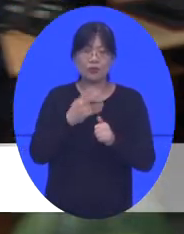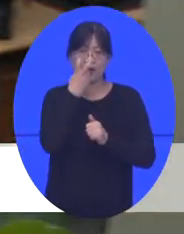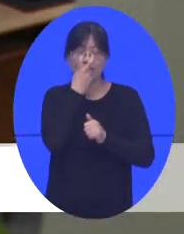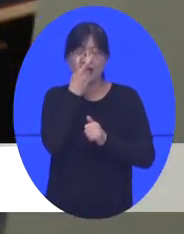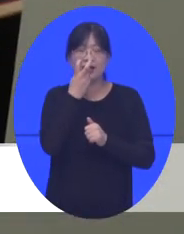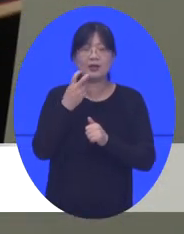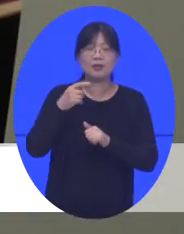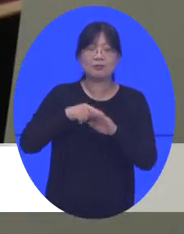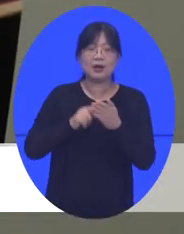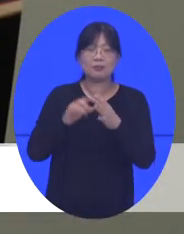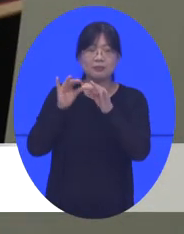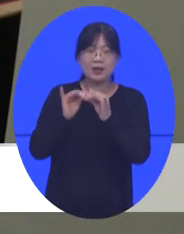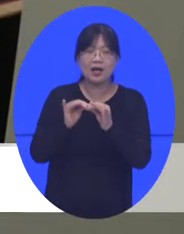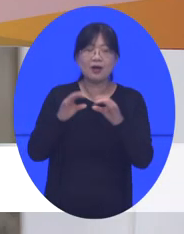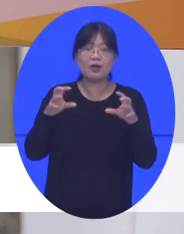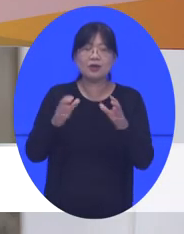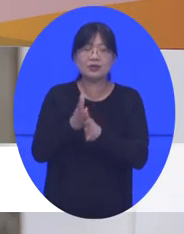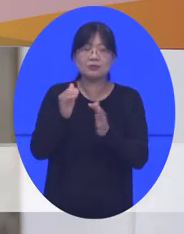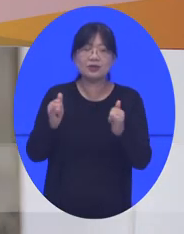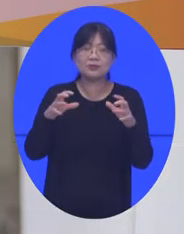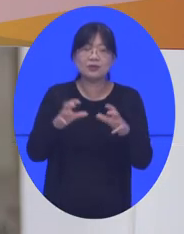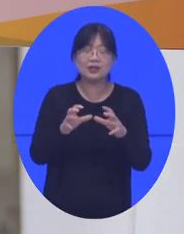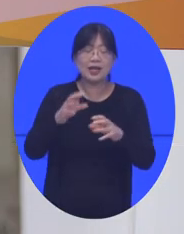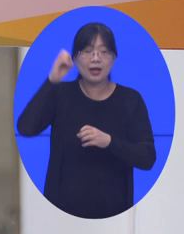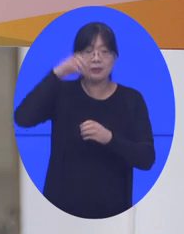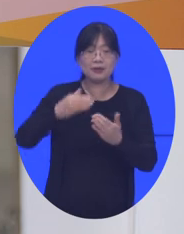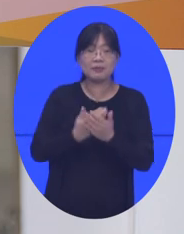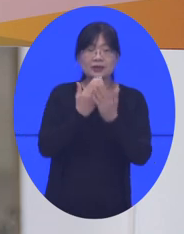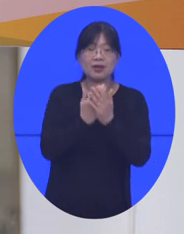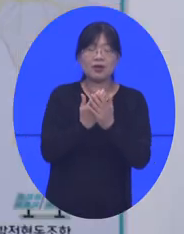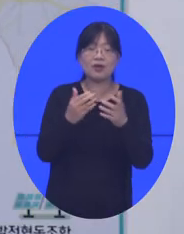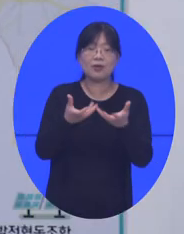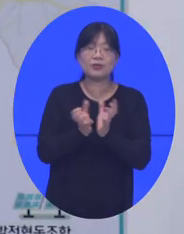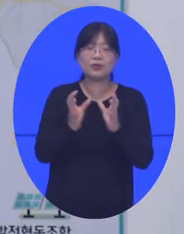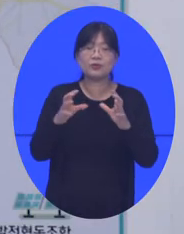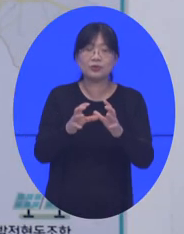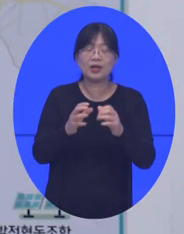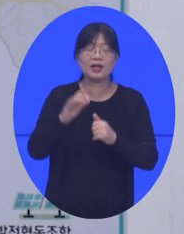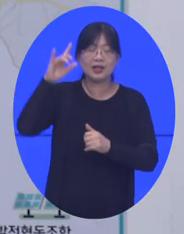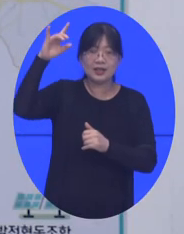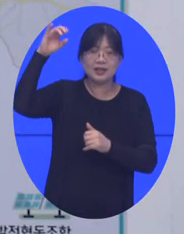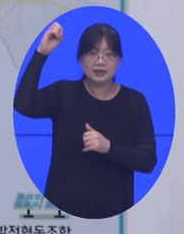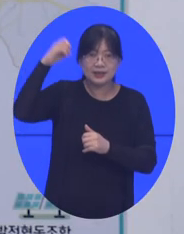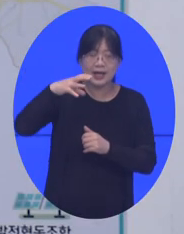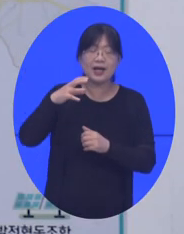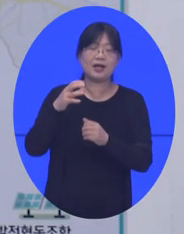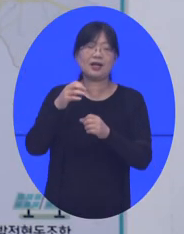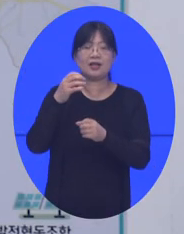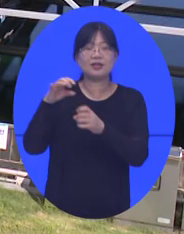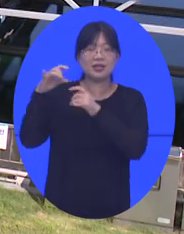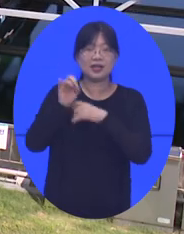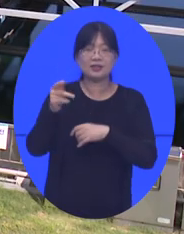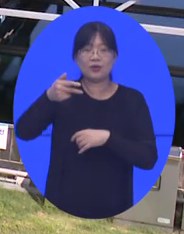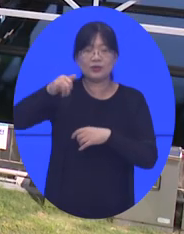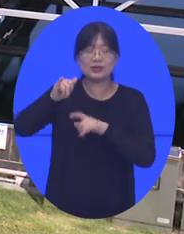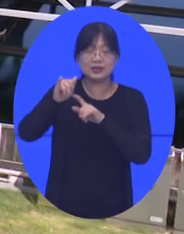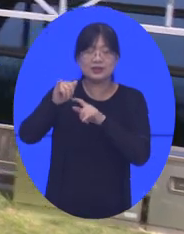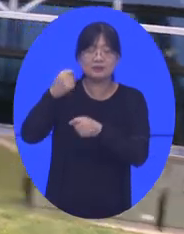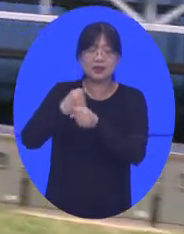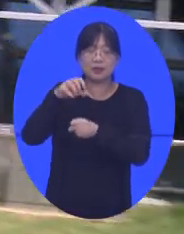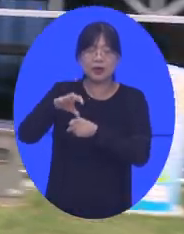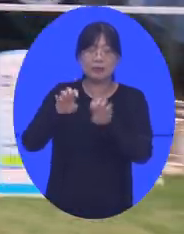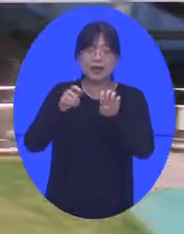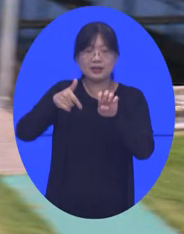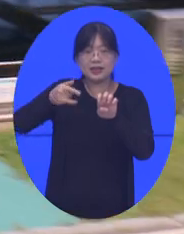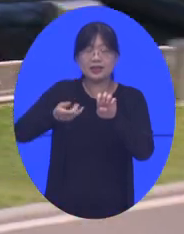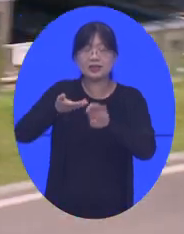만든 안산시민 햇빛발전 협동조합. 공공부지에 설치한 태양광 발전시설이 40개가 넘으면서 연간